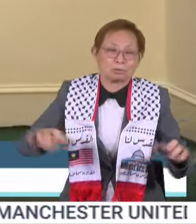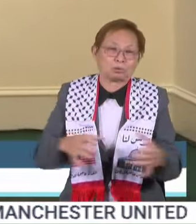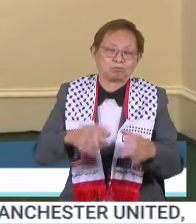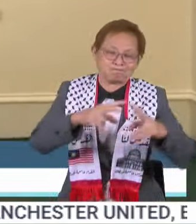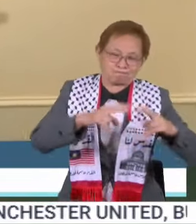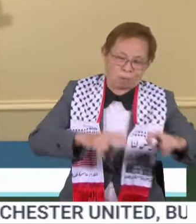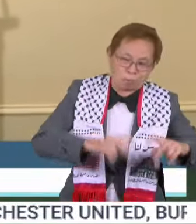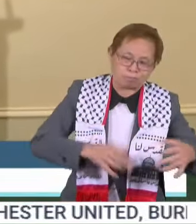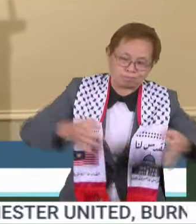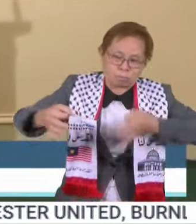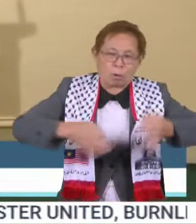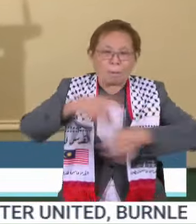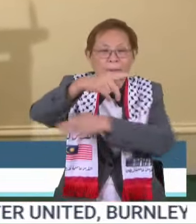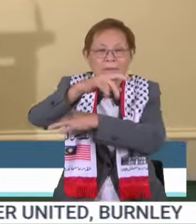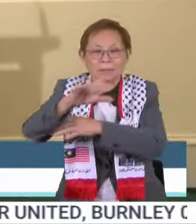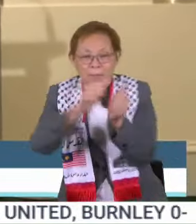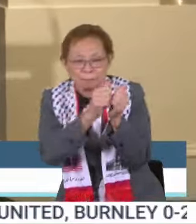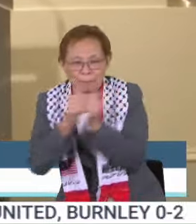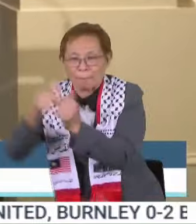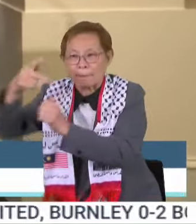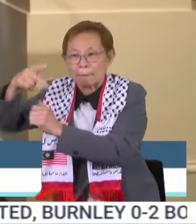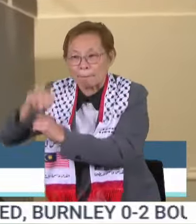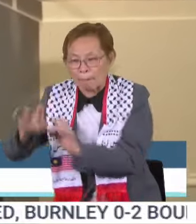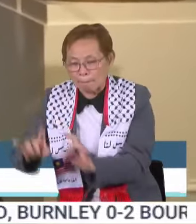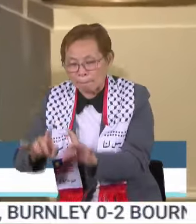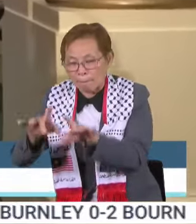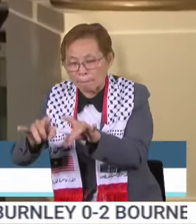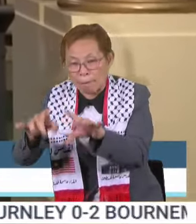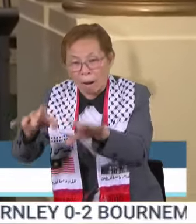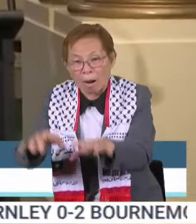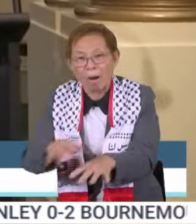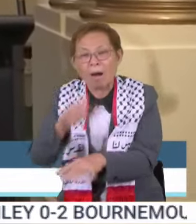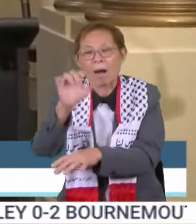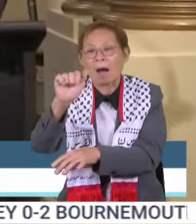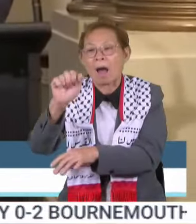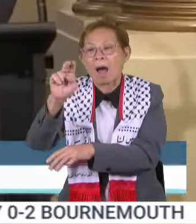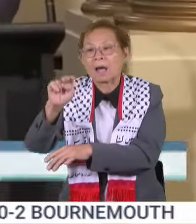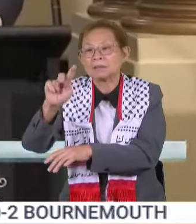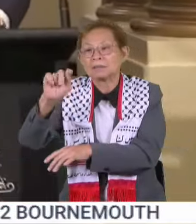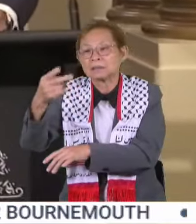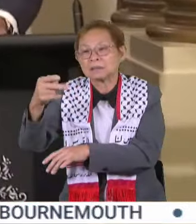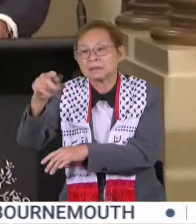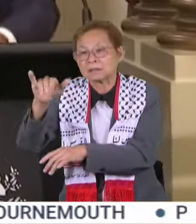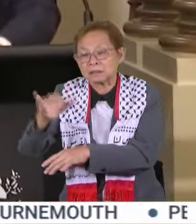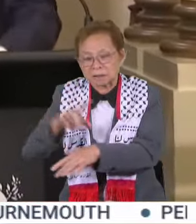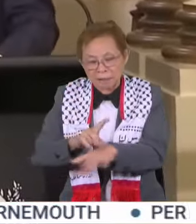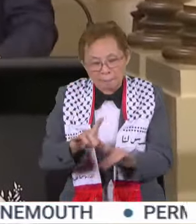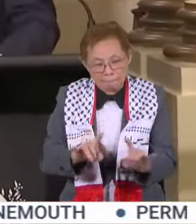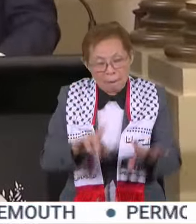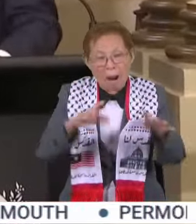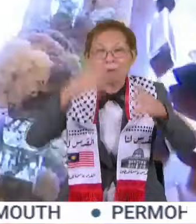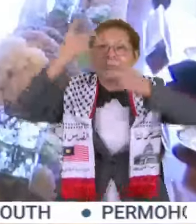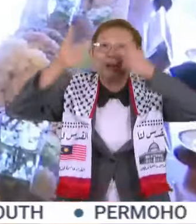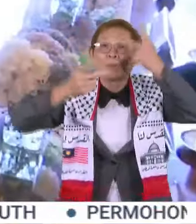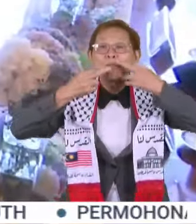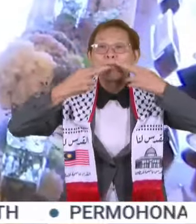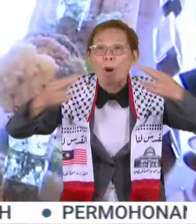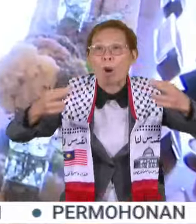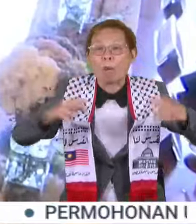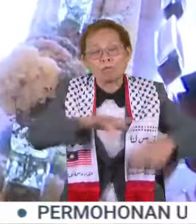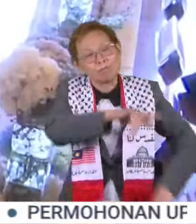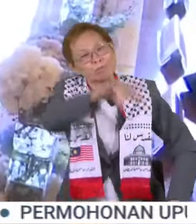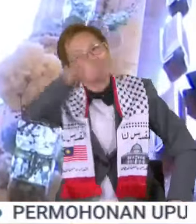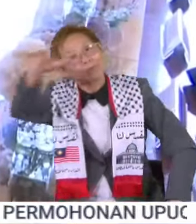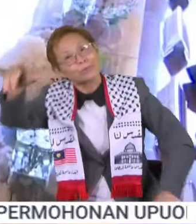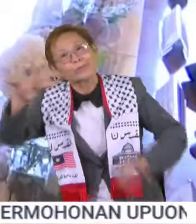Beliau menjelaskannya pada sidang media bersama Perdana Menteri Australia Anthony Albanese di Melbourne sempena lawatan rasmi beliau